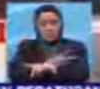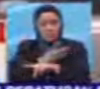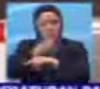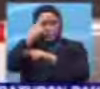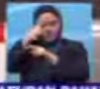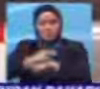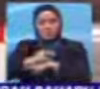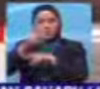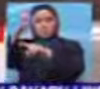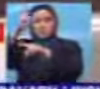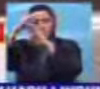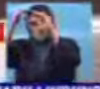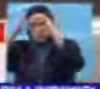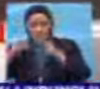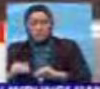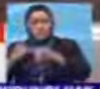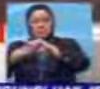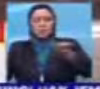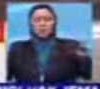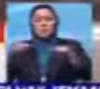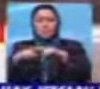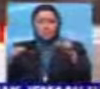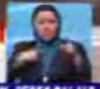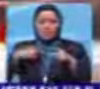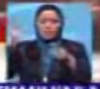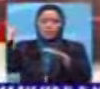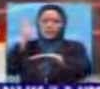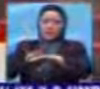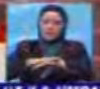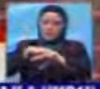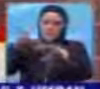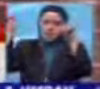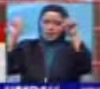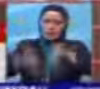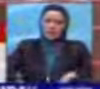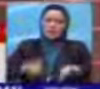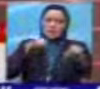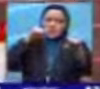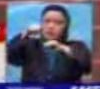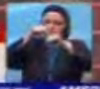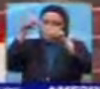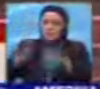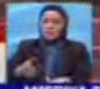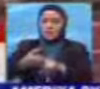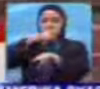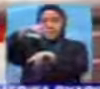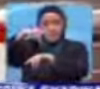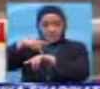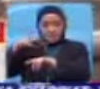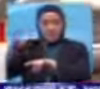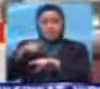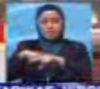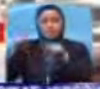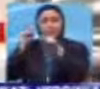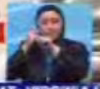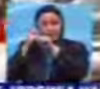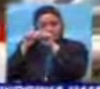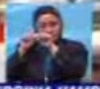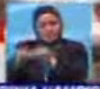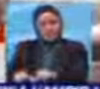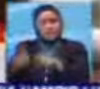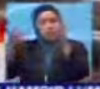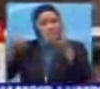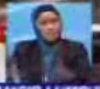Pernah menewaskan peninju profesional dari Filipina, Manny Pacquiao. Farkan juga akan mengekalkan berat badan 79